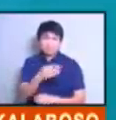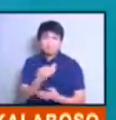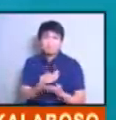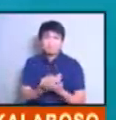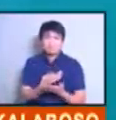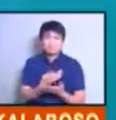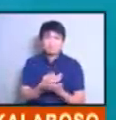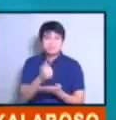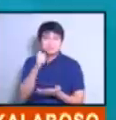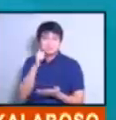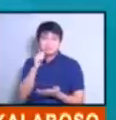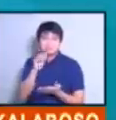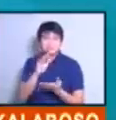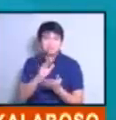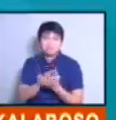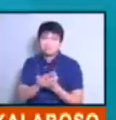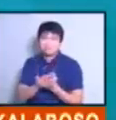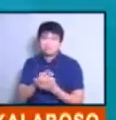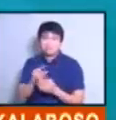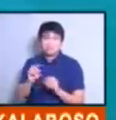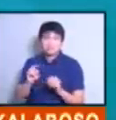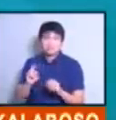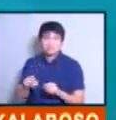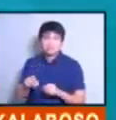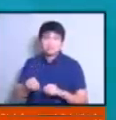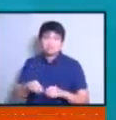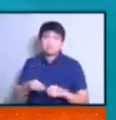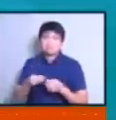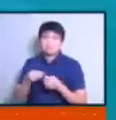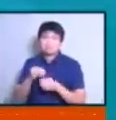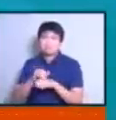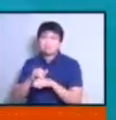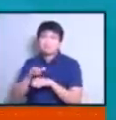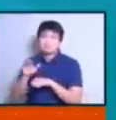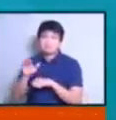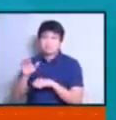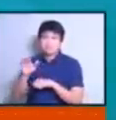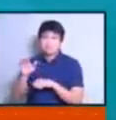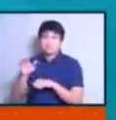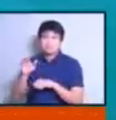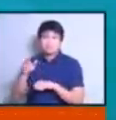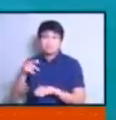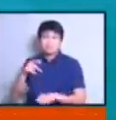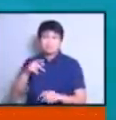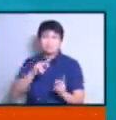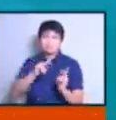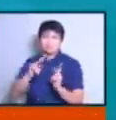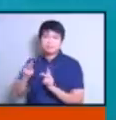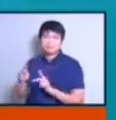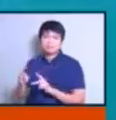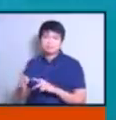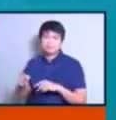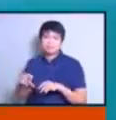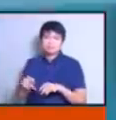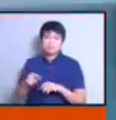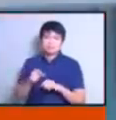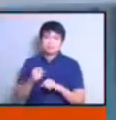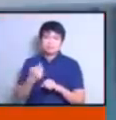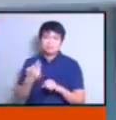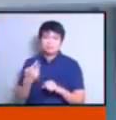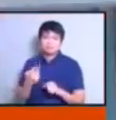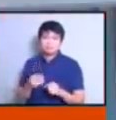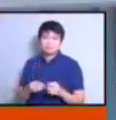ni Mrs. na dapat ay hulog ko sana sa Palawan. Aking